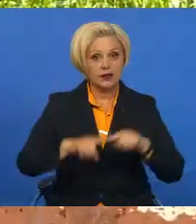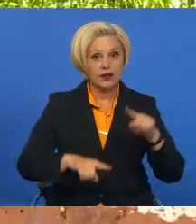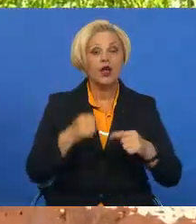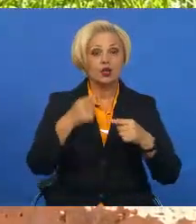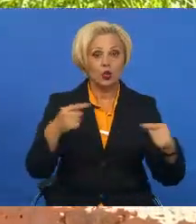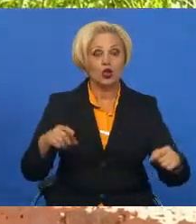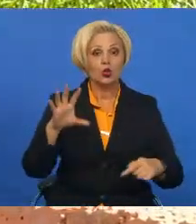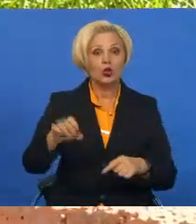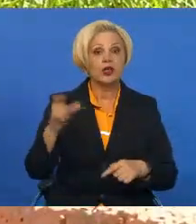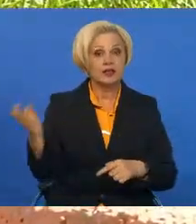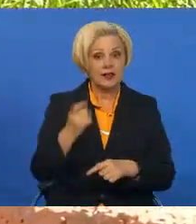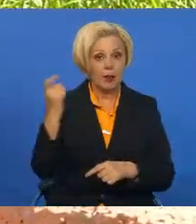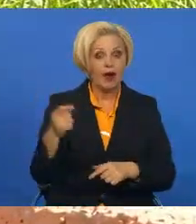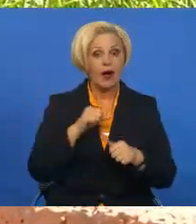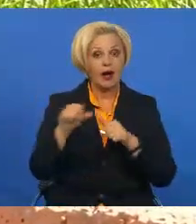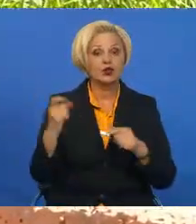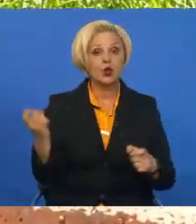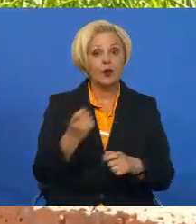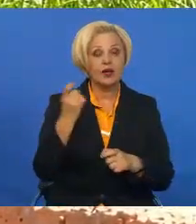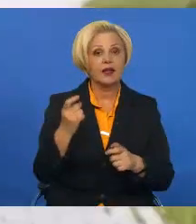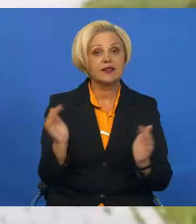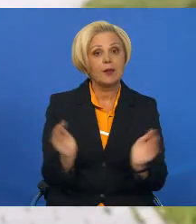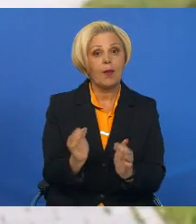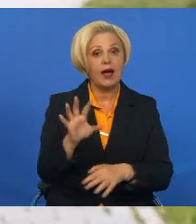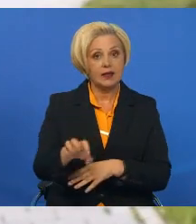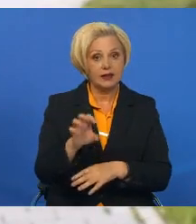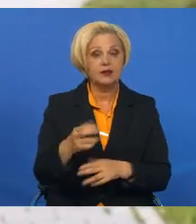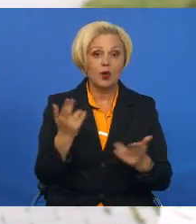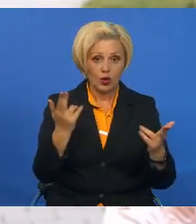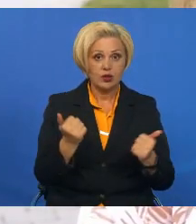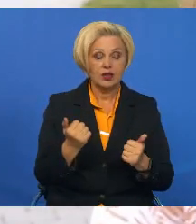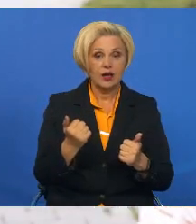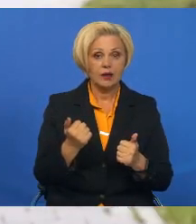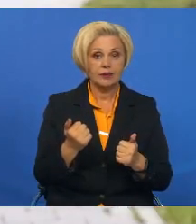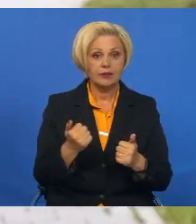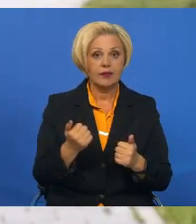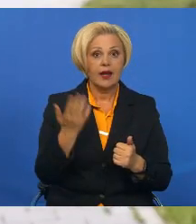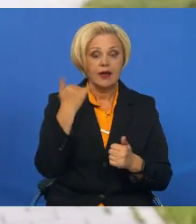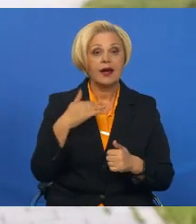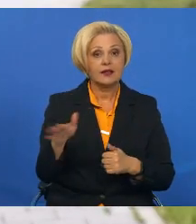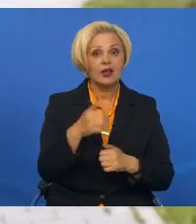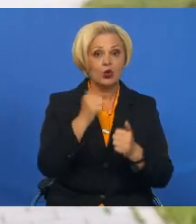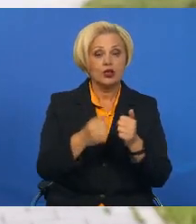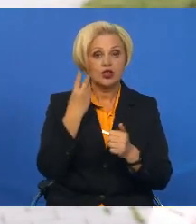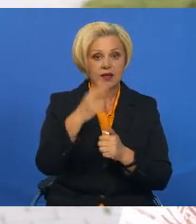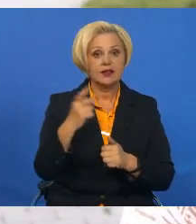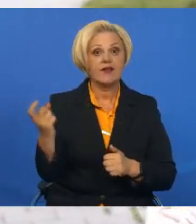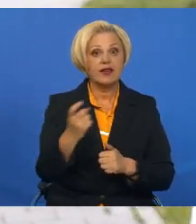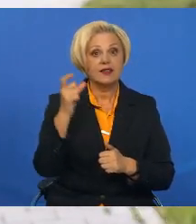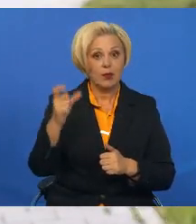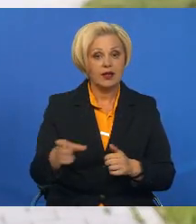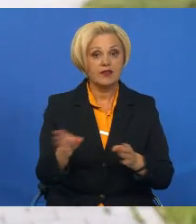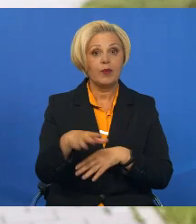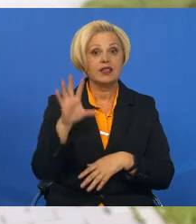інших собачников, особливо уладальников невеликих пород. Да, знаете, когда гуляем, часто видим хозяев с